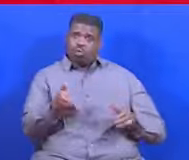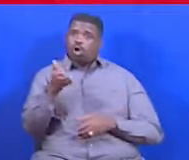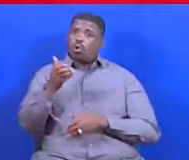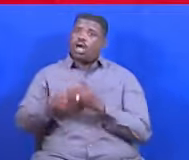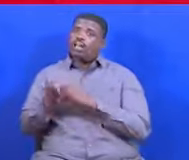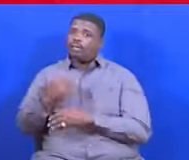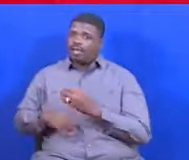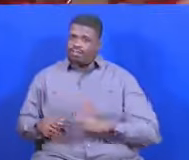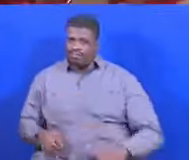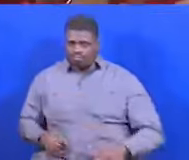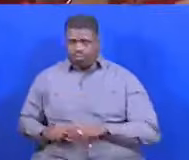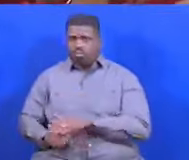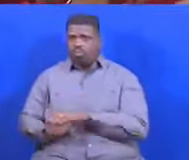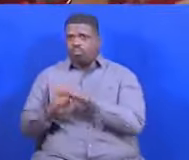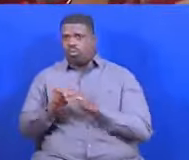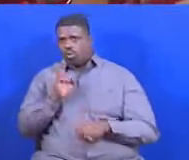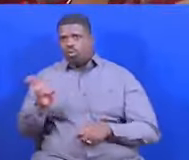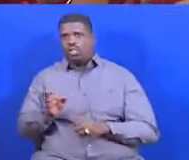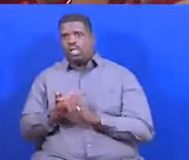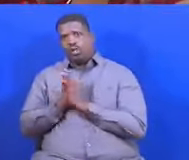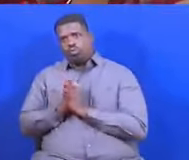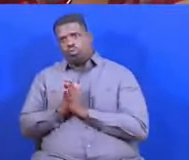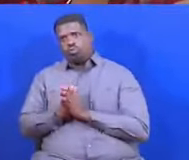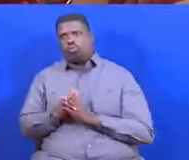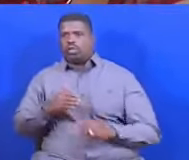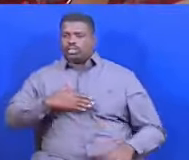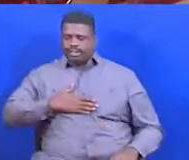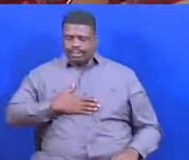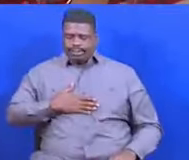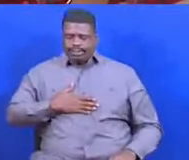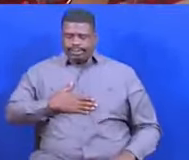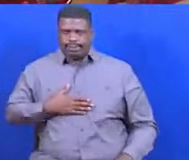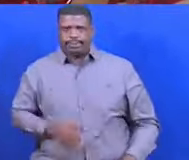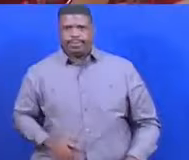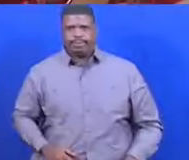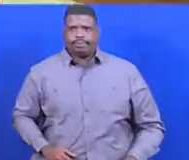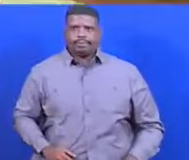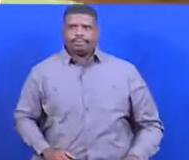Spika, naunga mkono hoja na kushukuru sana. Asanteni sana.